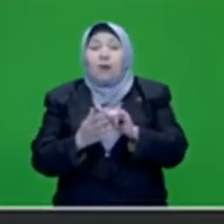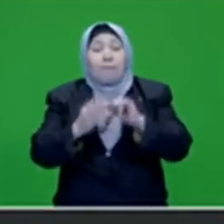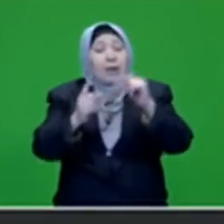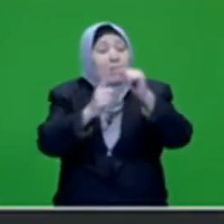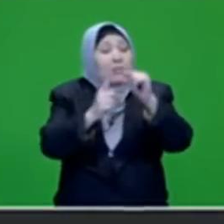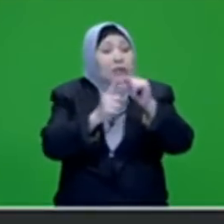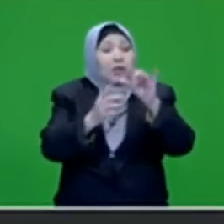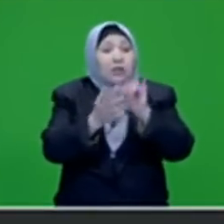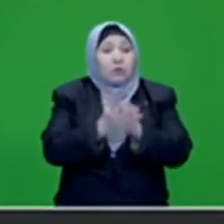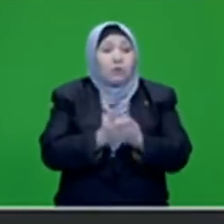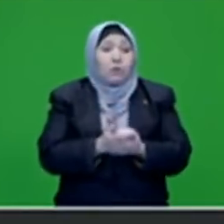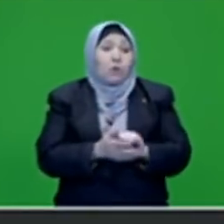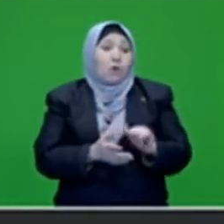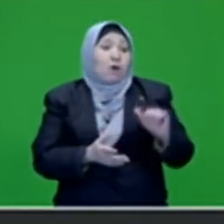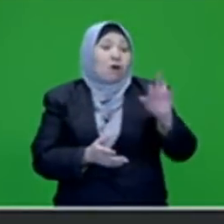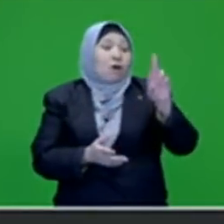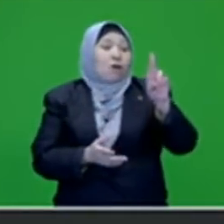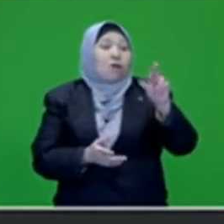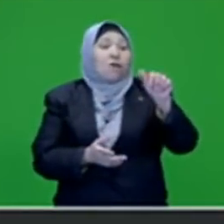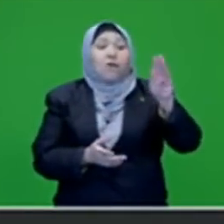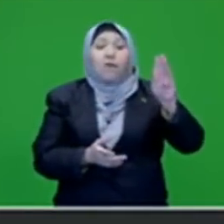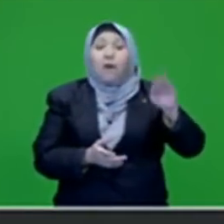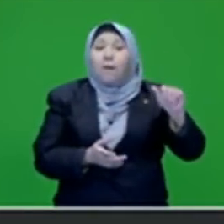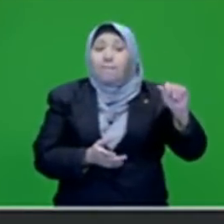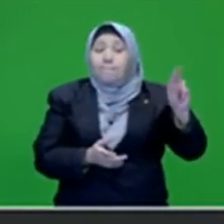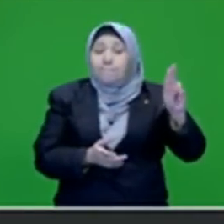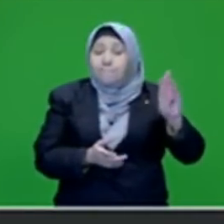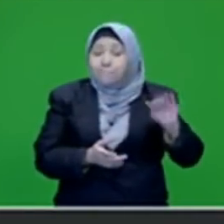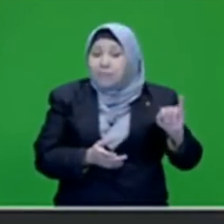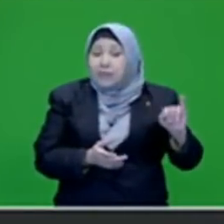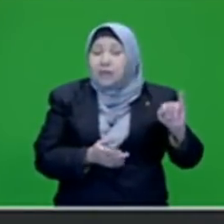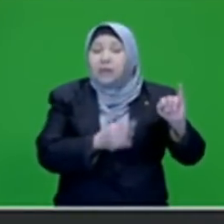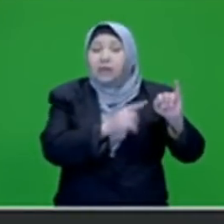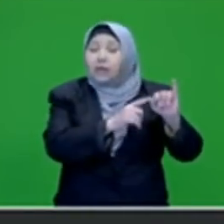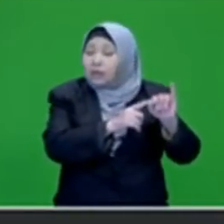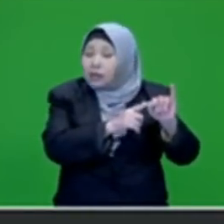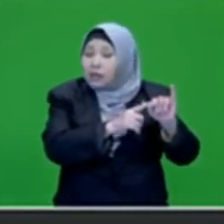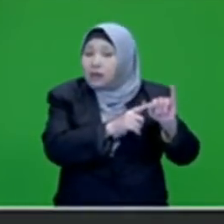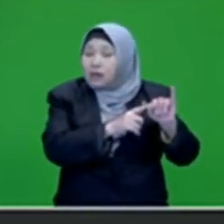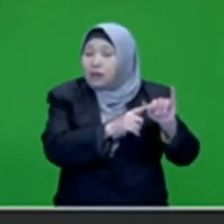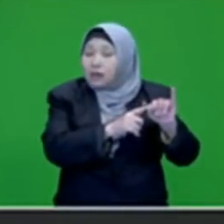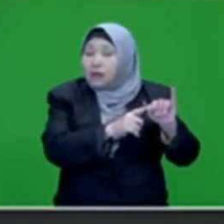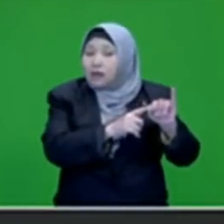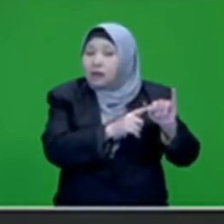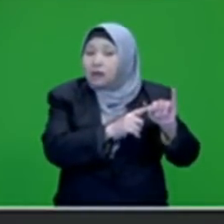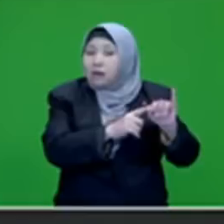perkataan tu, Rabbi sijnu ahabbu ilayya mimma yad'unani ilay.